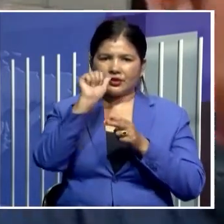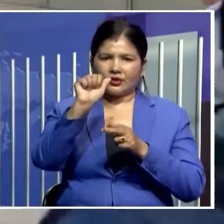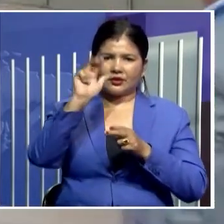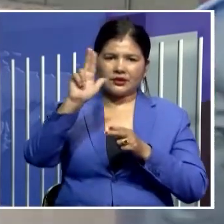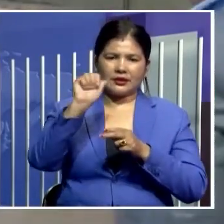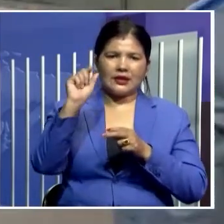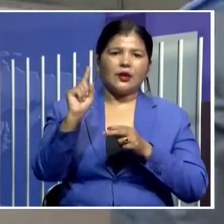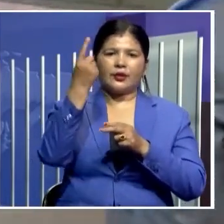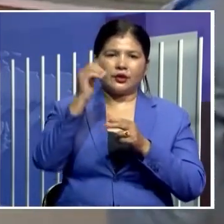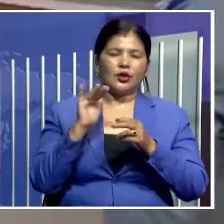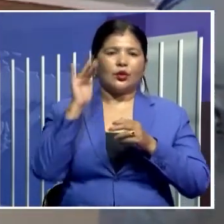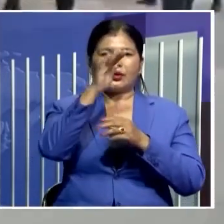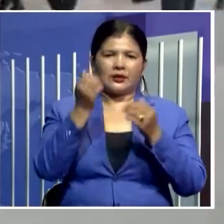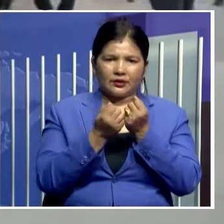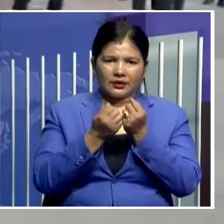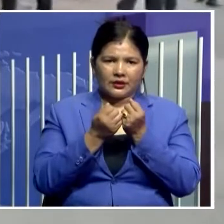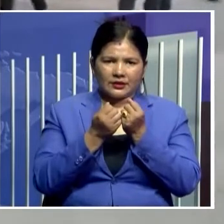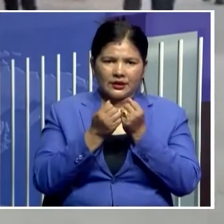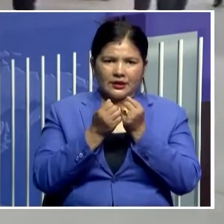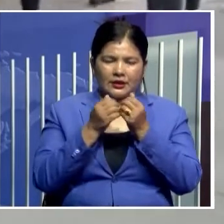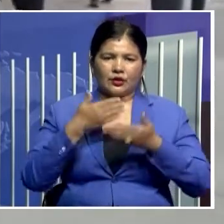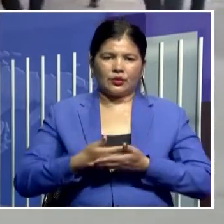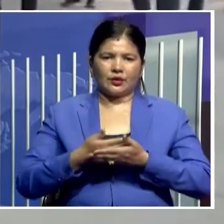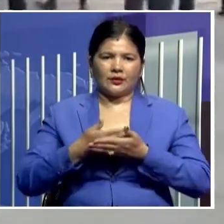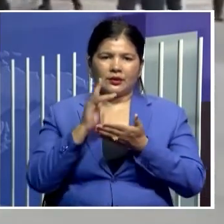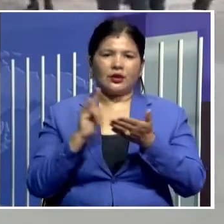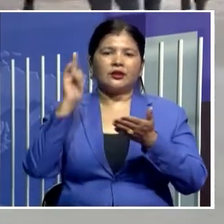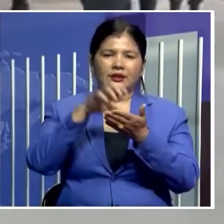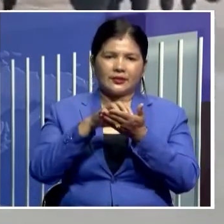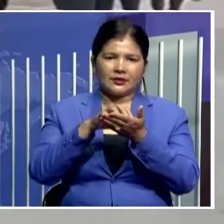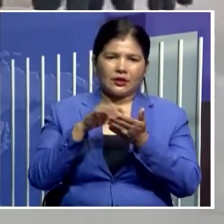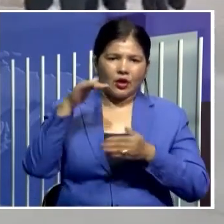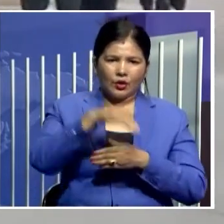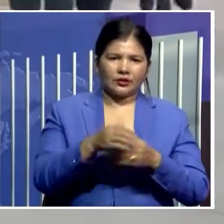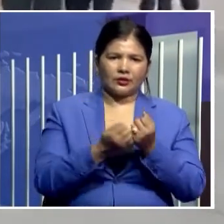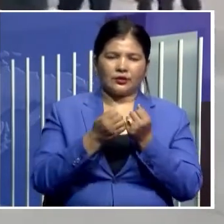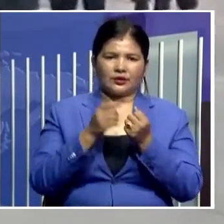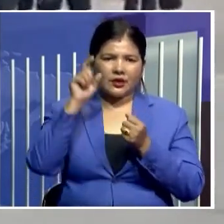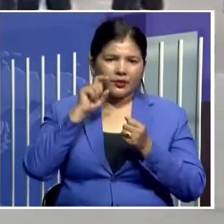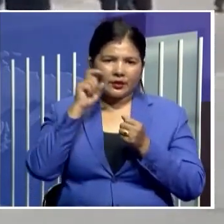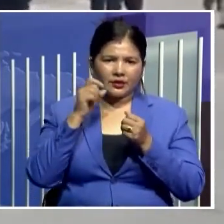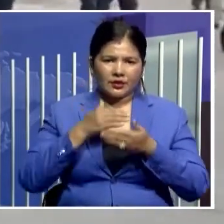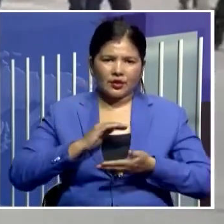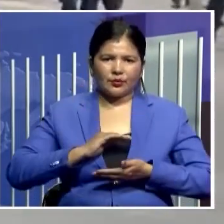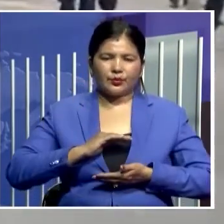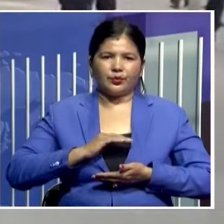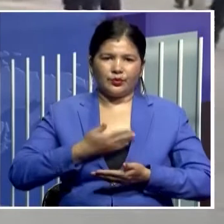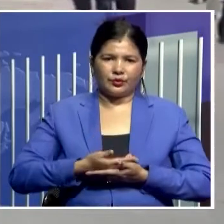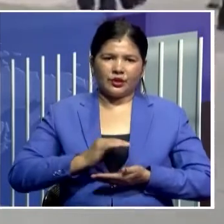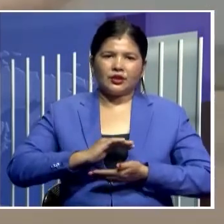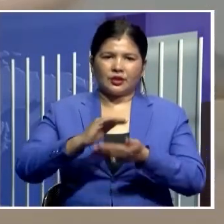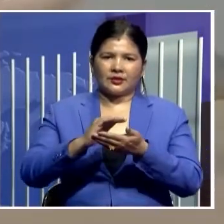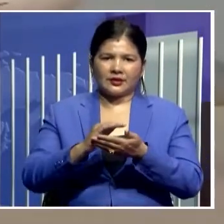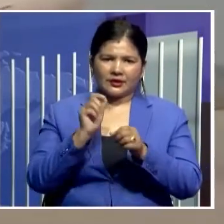उडान भरेर गौतम बुद्ध अन्तर्राष्ट्रिय विमानस्थलमा अवतरण गरेको छ। त्यसै गरी प्रधानमन्त्री शेरबहादुर देउवाले बुद्ध जन्मस्थल लुम्बिनीमा